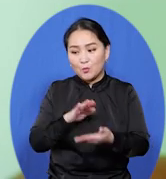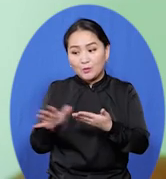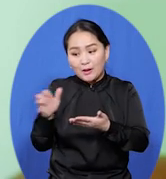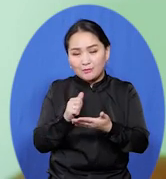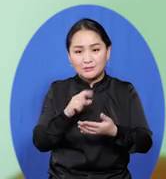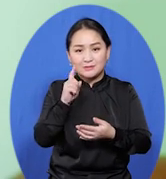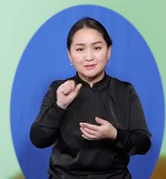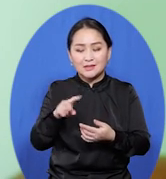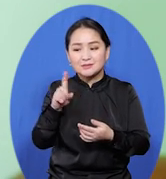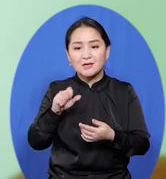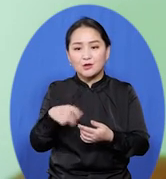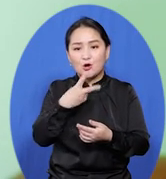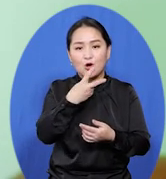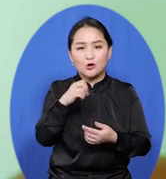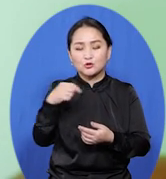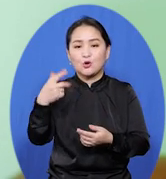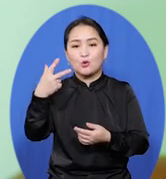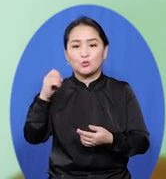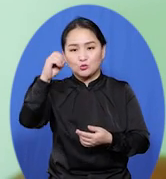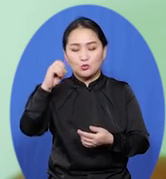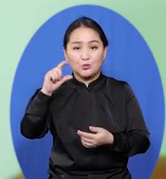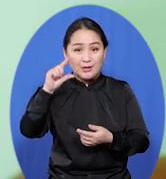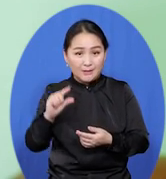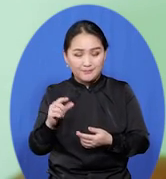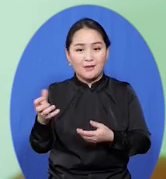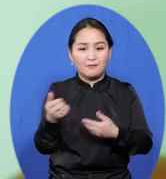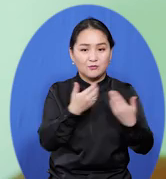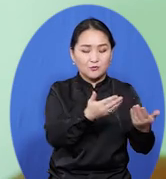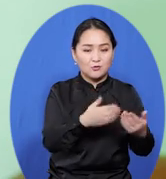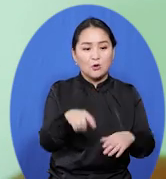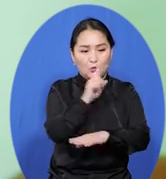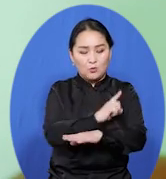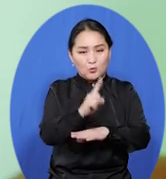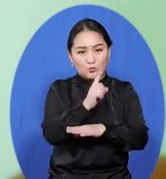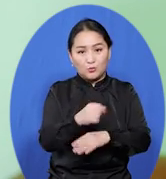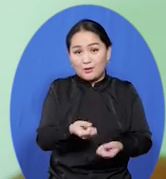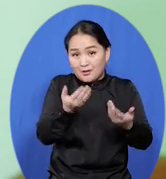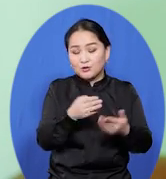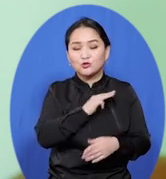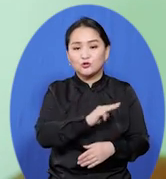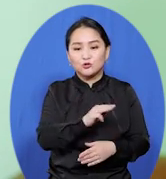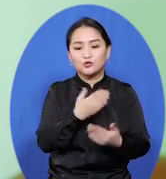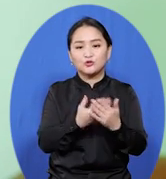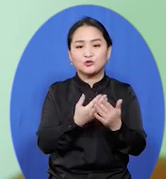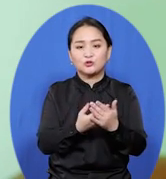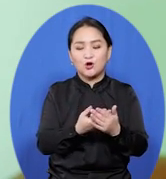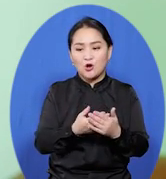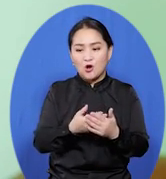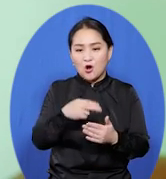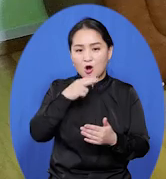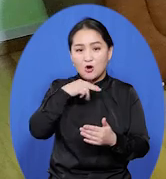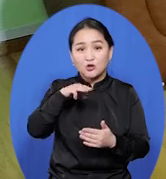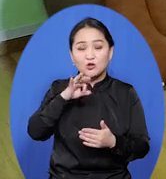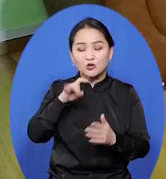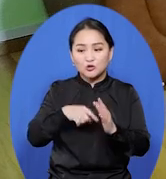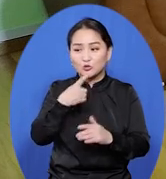бас зах зээлийн үнэ ханшнаас ер нь 20-30% доогуур хямдаар авч өгдөг. Арай бас бодтой үр дүн өргөхийн тулд. Жишээ нь одоо зах зээлэр нэг